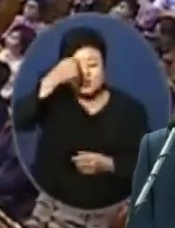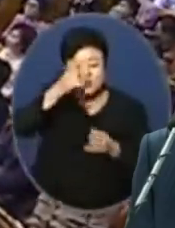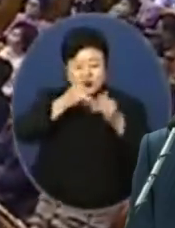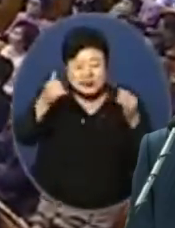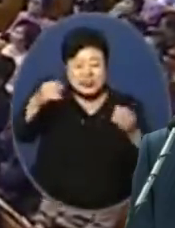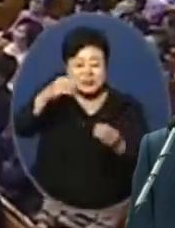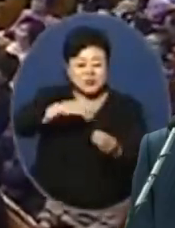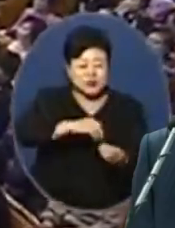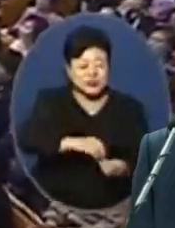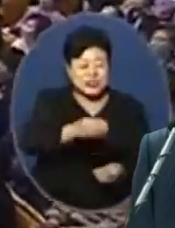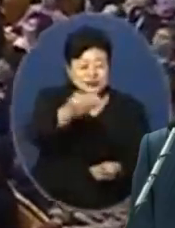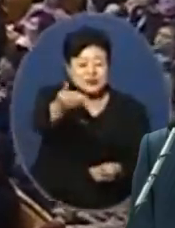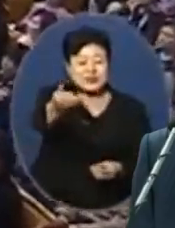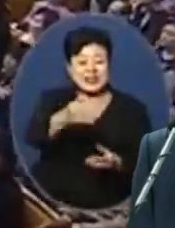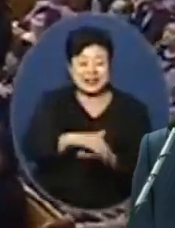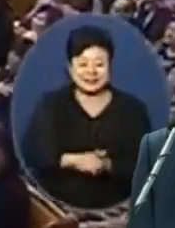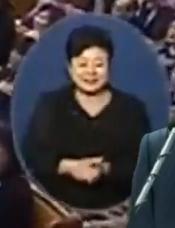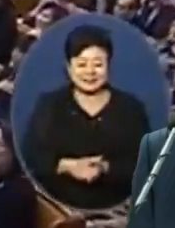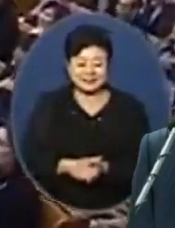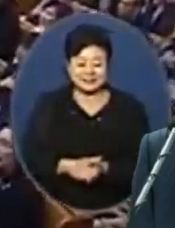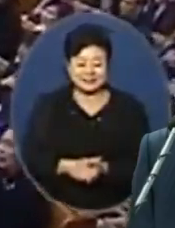꿈꾸는 유전자를 주셨다.